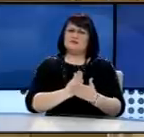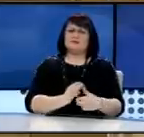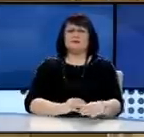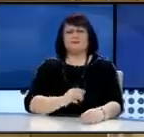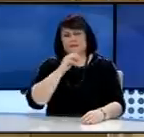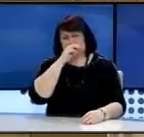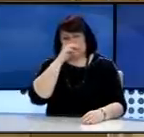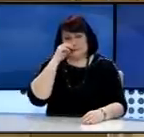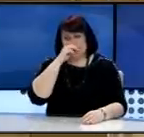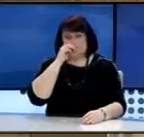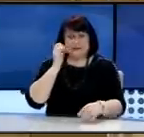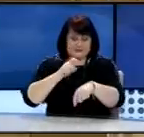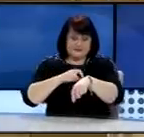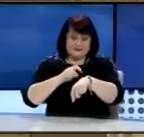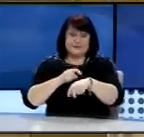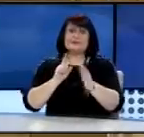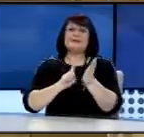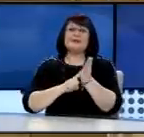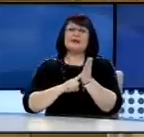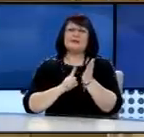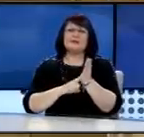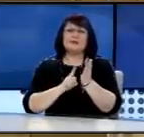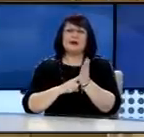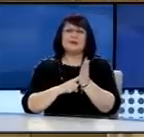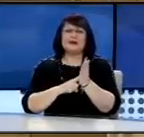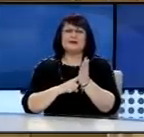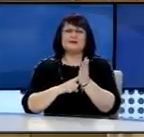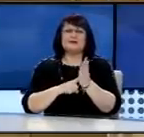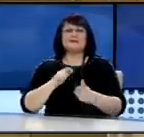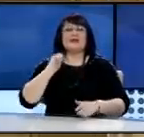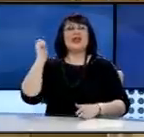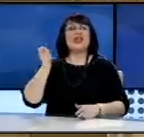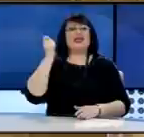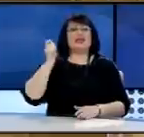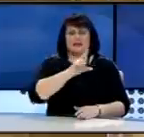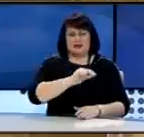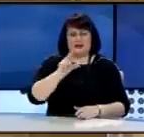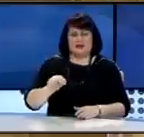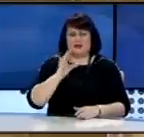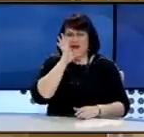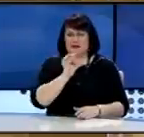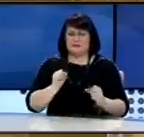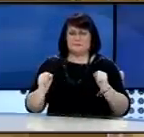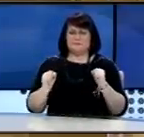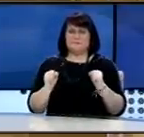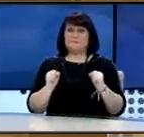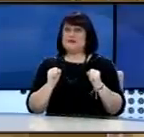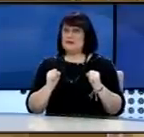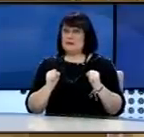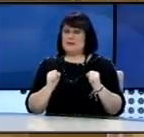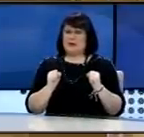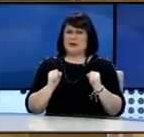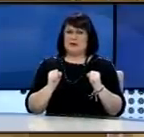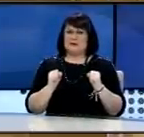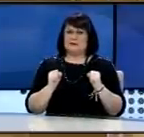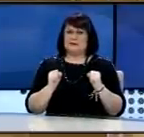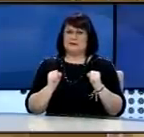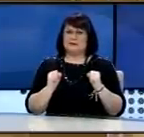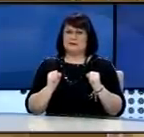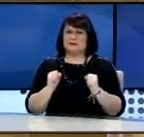Είναι στιγμές που επιτάσσουν το εθνικό να ταυτίζεται με την αλήθεια, με την αυτοσυγκράτηση, με